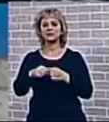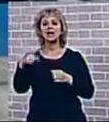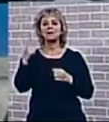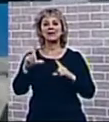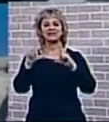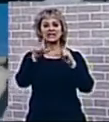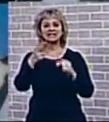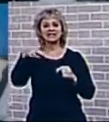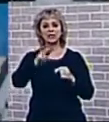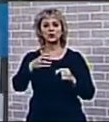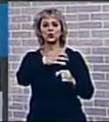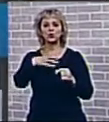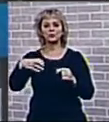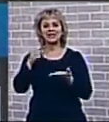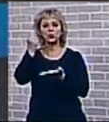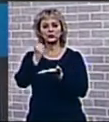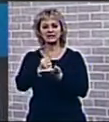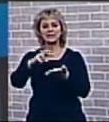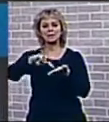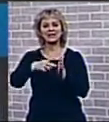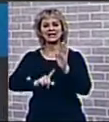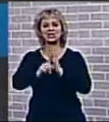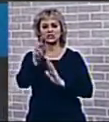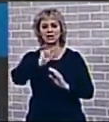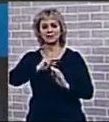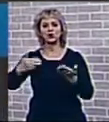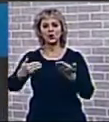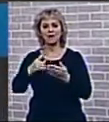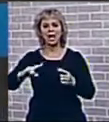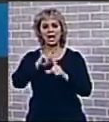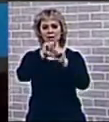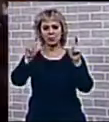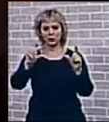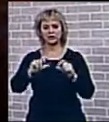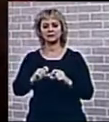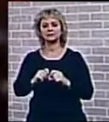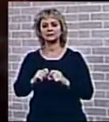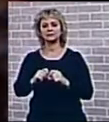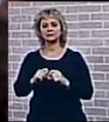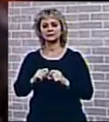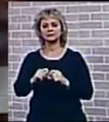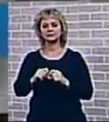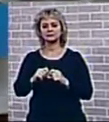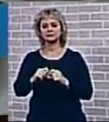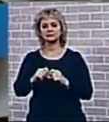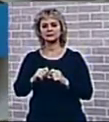Первый рейс в декабре. Губернатор утвердил план начала работы нового аэропорта.